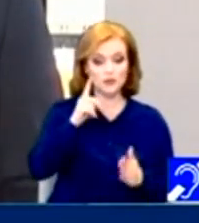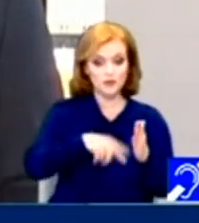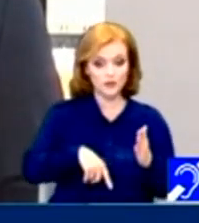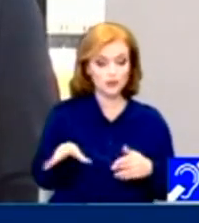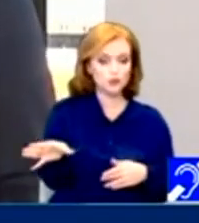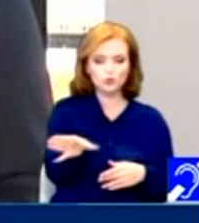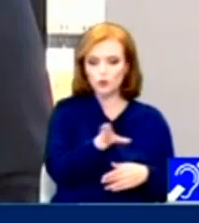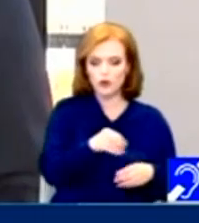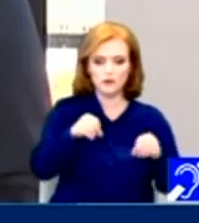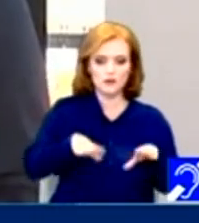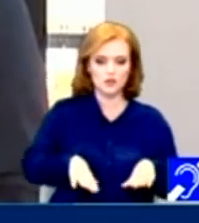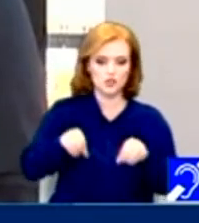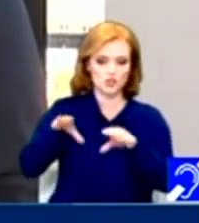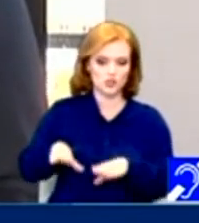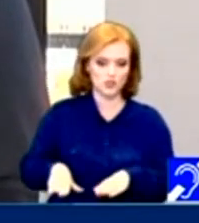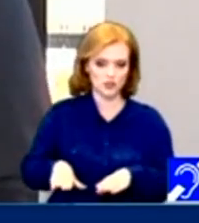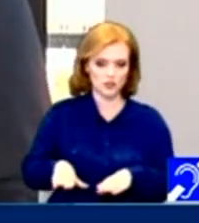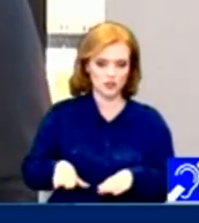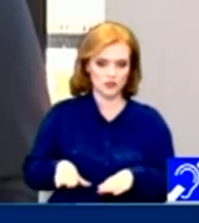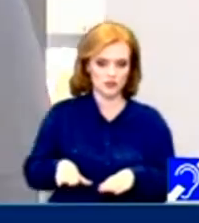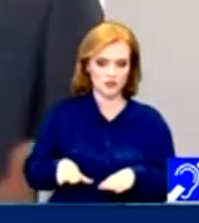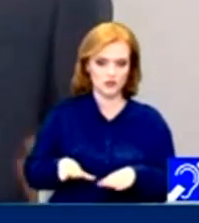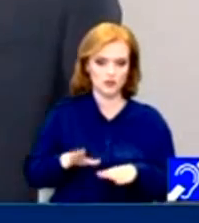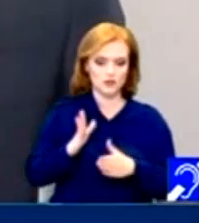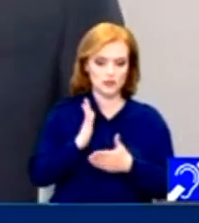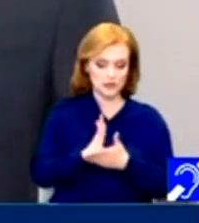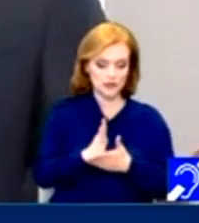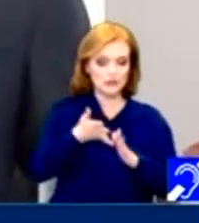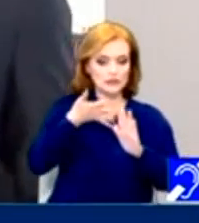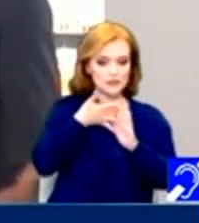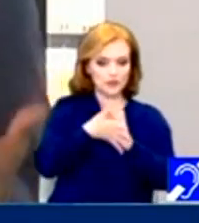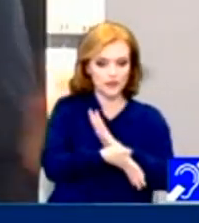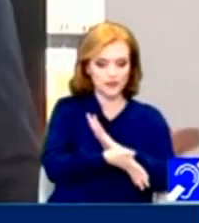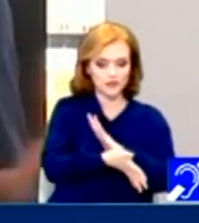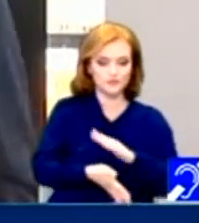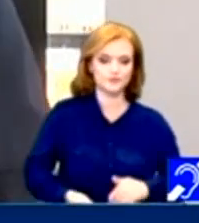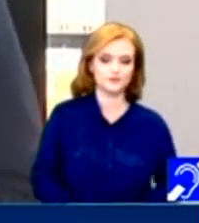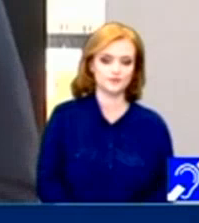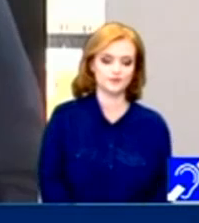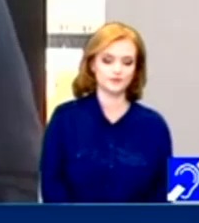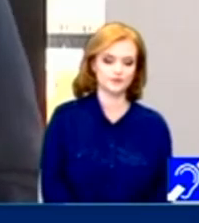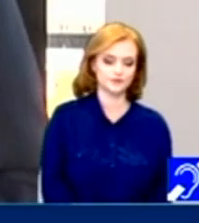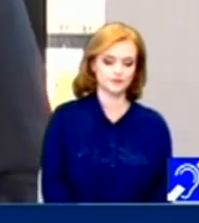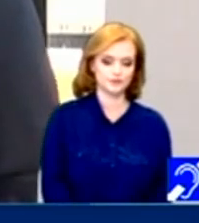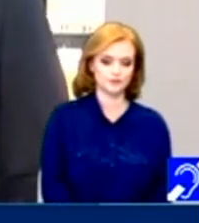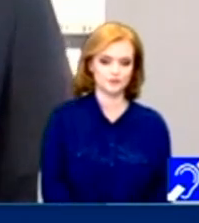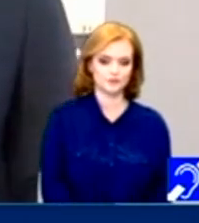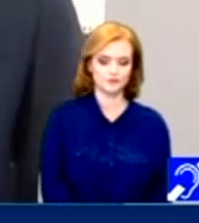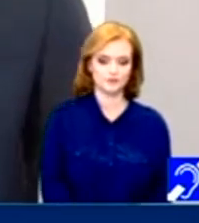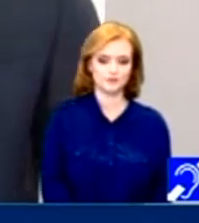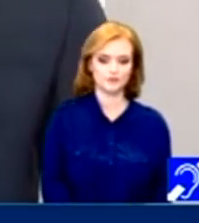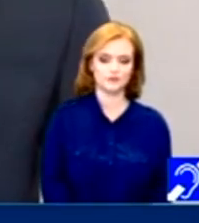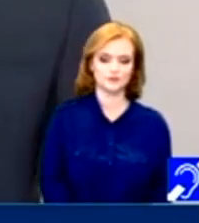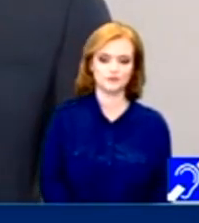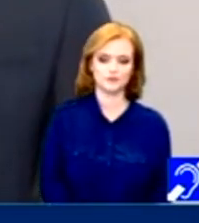toate deciziile sunt luate transparent. Nu vreau să dau apreciere astăzi unii sau alte decizii din instanțe de